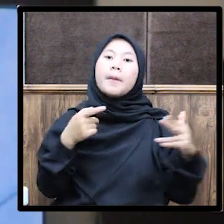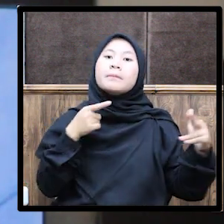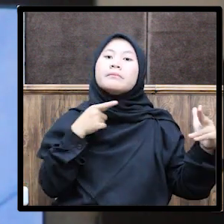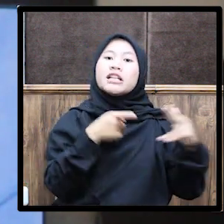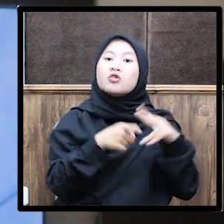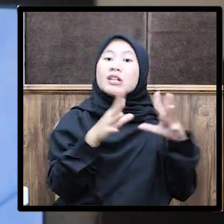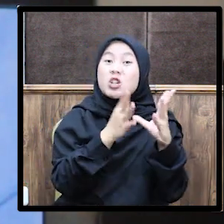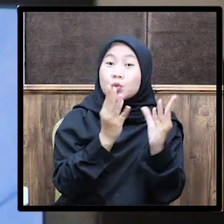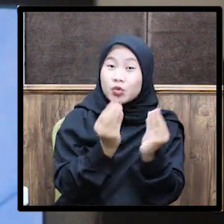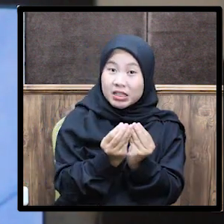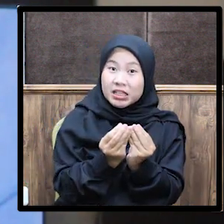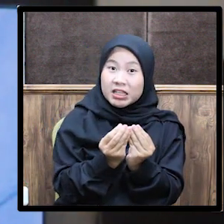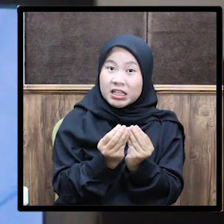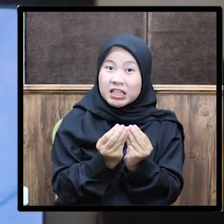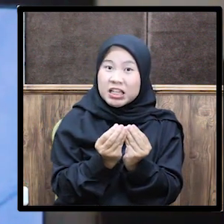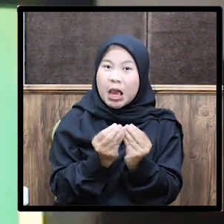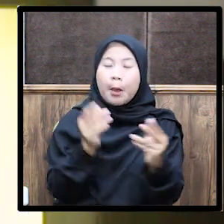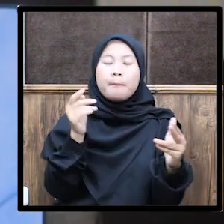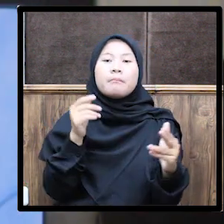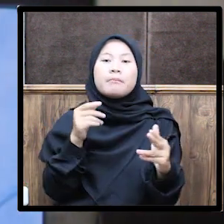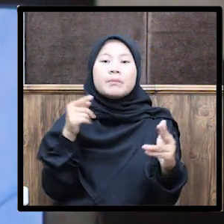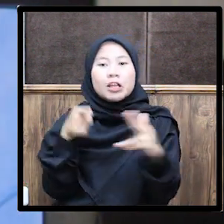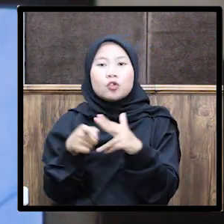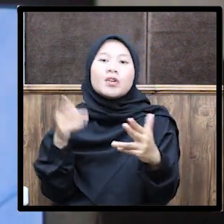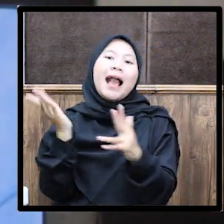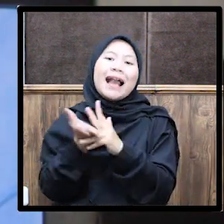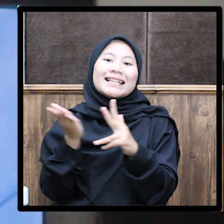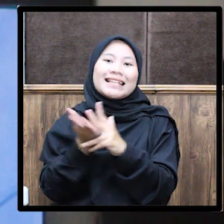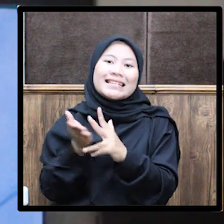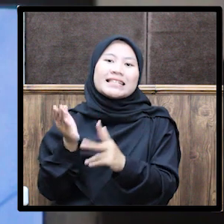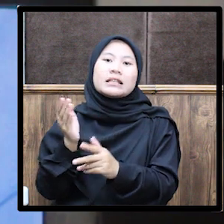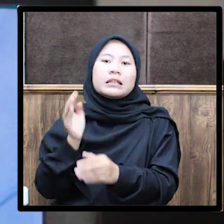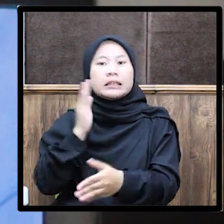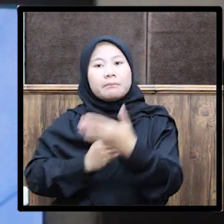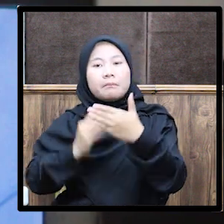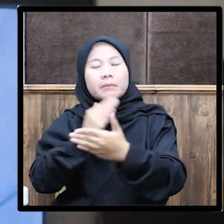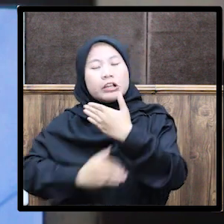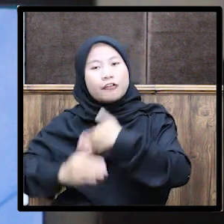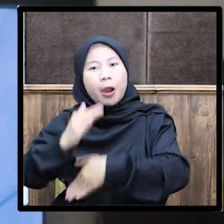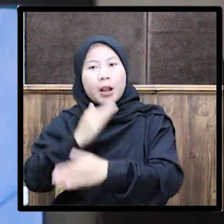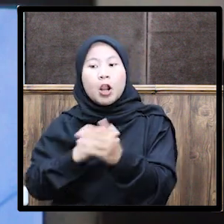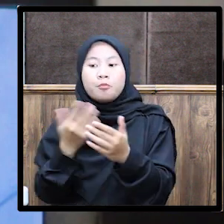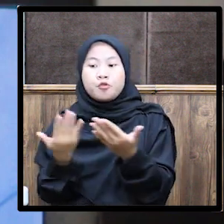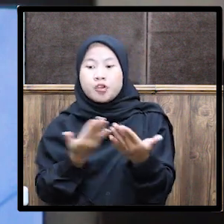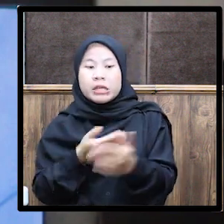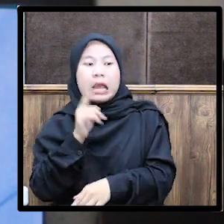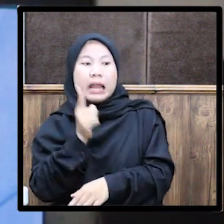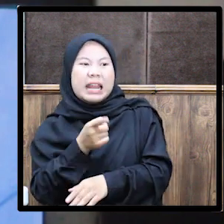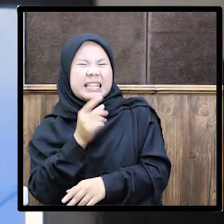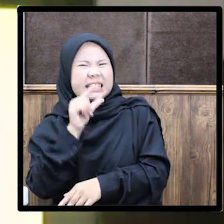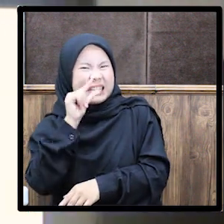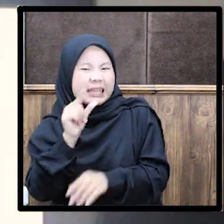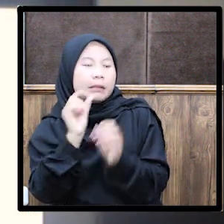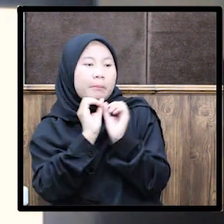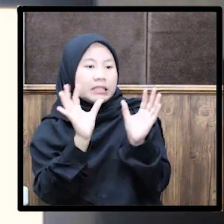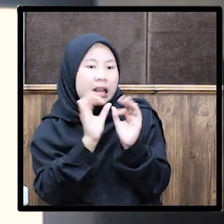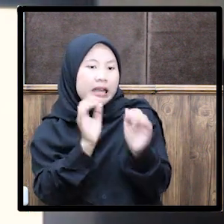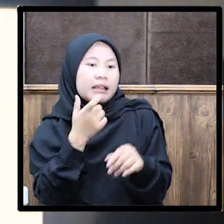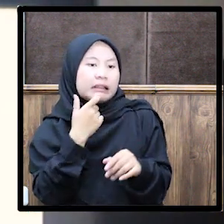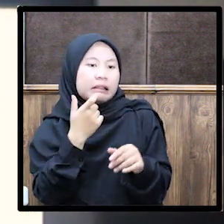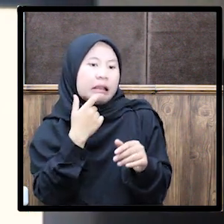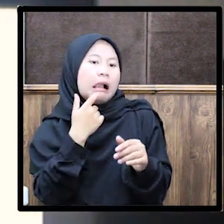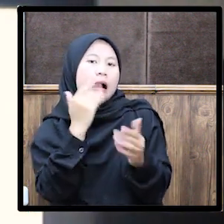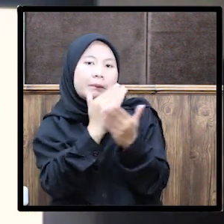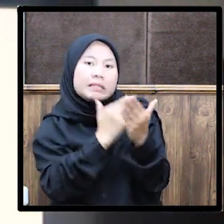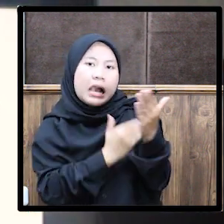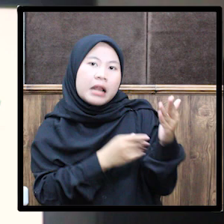yang inklusif, pemilu yang aksesibel bagi teman-teman difabel. Mungkin ada sedikit pemaparan Bu Rani tentang terkait dengan kebijakan pemilu yang inklusif ini